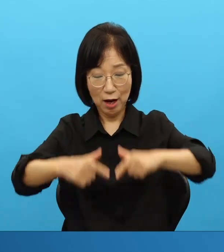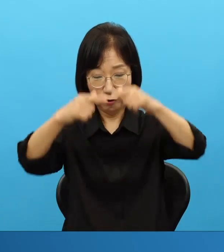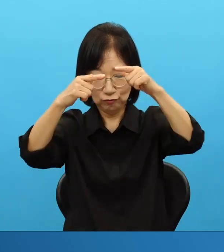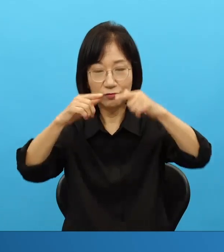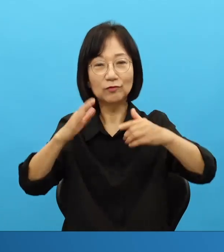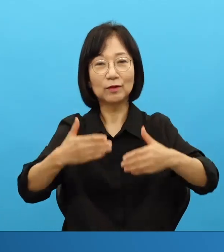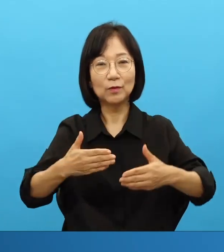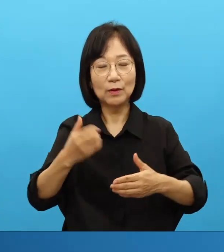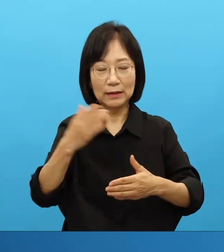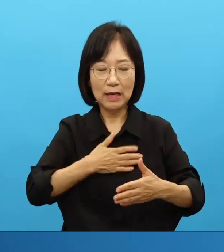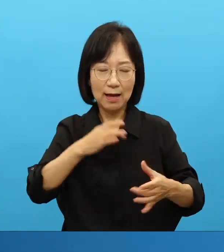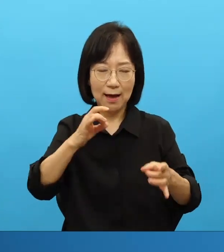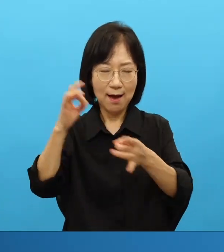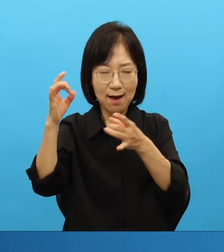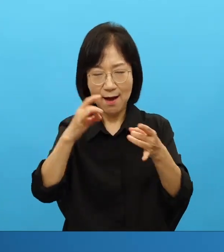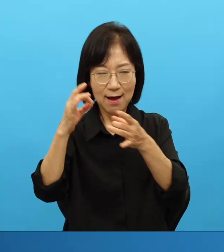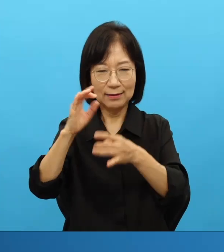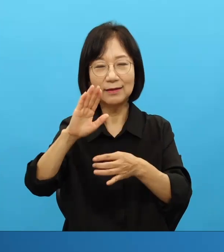나의 안테나가 되도록